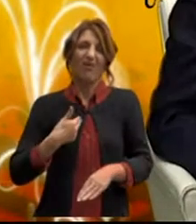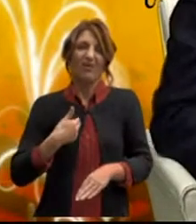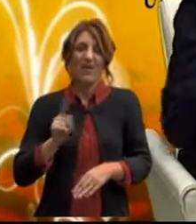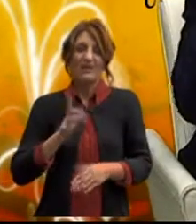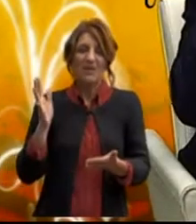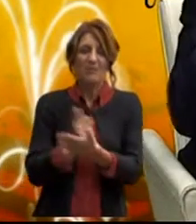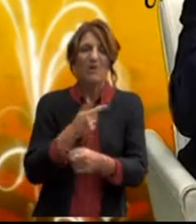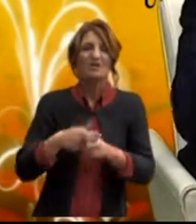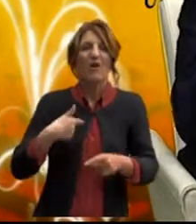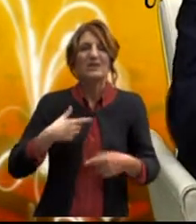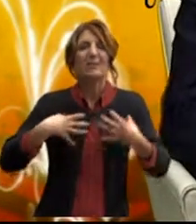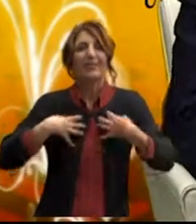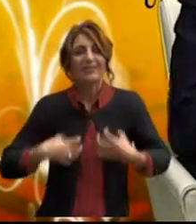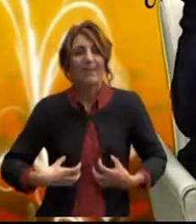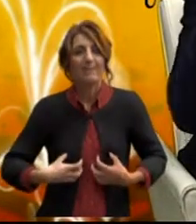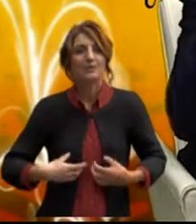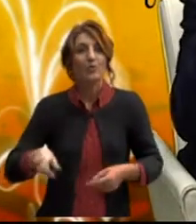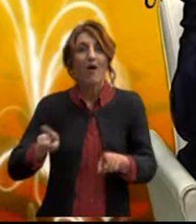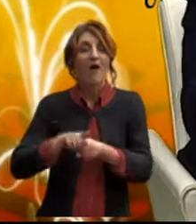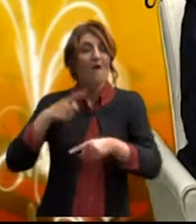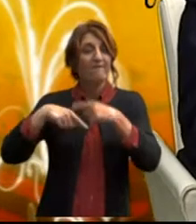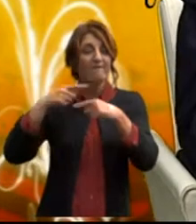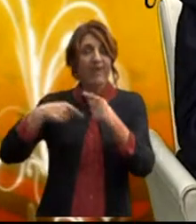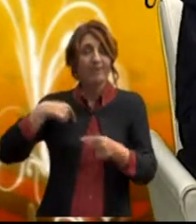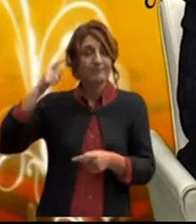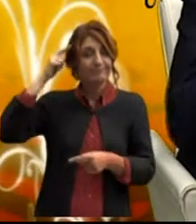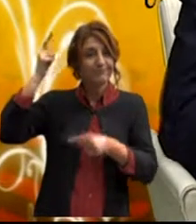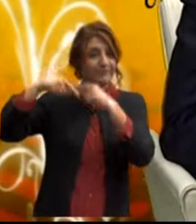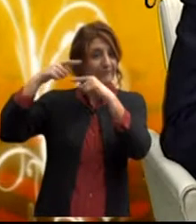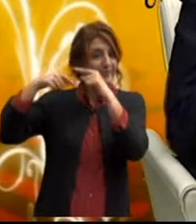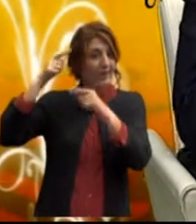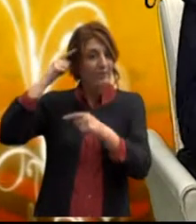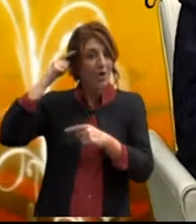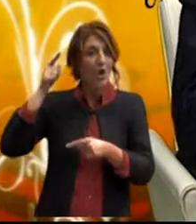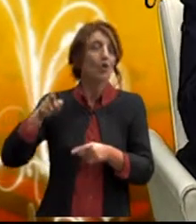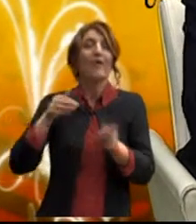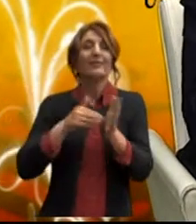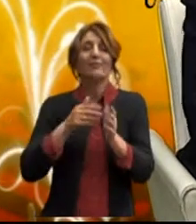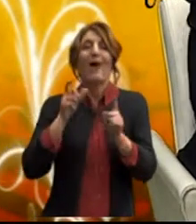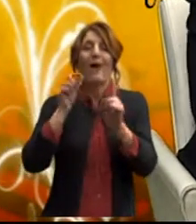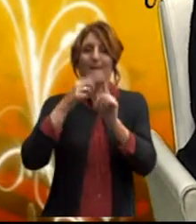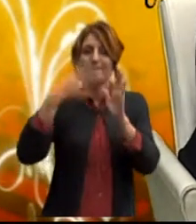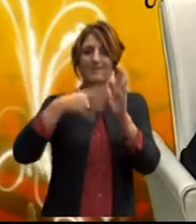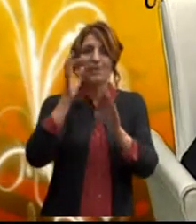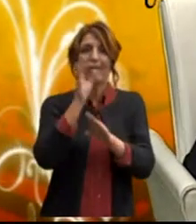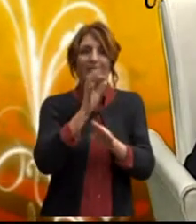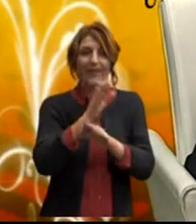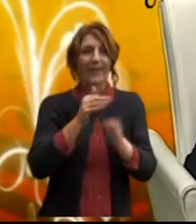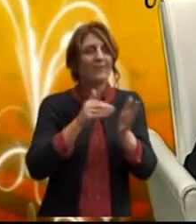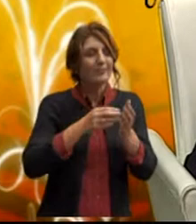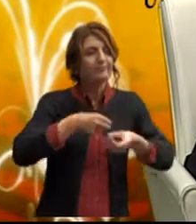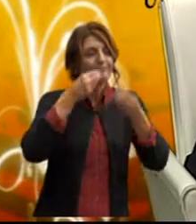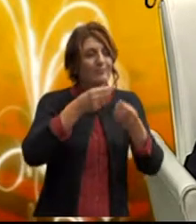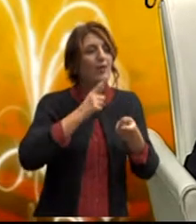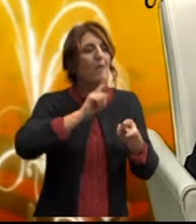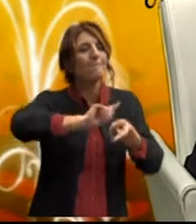i tako dalje. Dakle, to su uglavnom filmovi koji ljudi vrte u svojoj glavi i zadatak psihoterapije je da im promijeni onaj